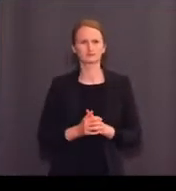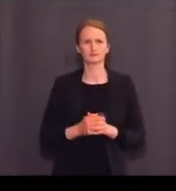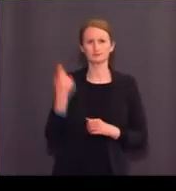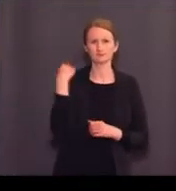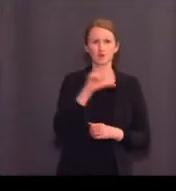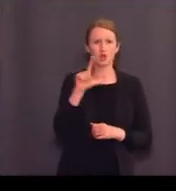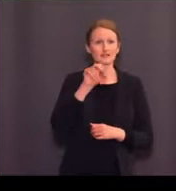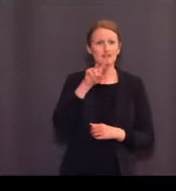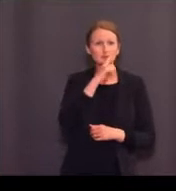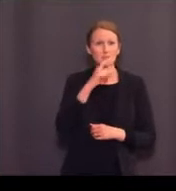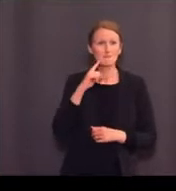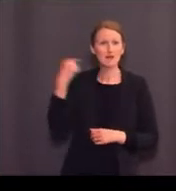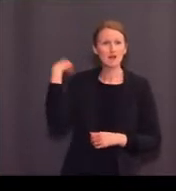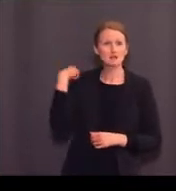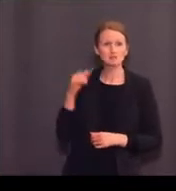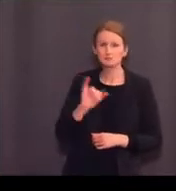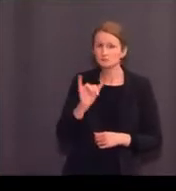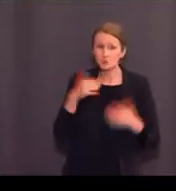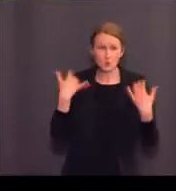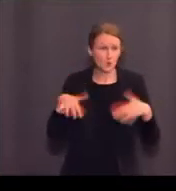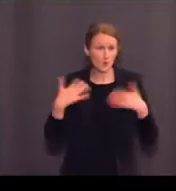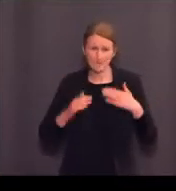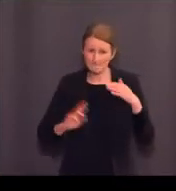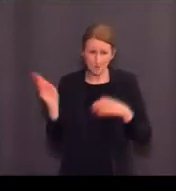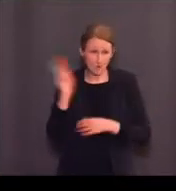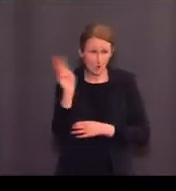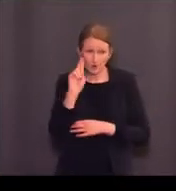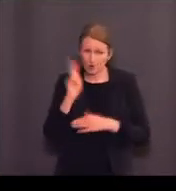nombre le plus élevé de cas, en l'occurrence